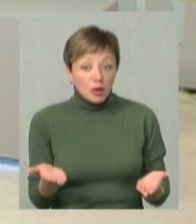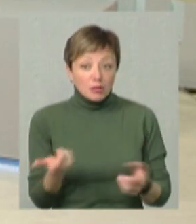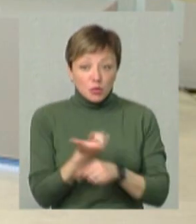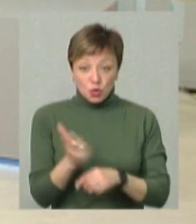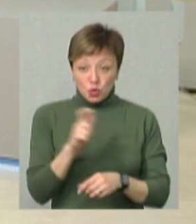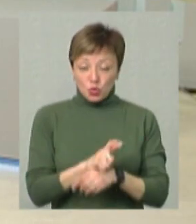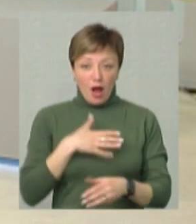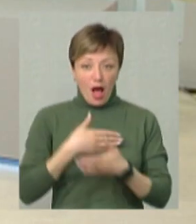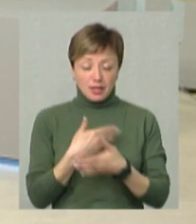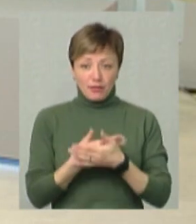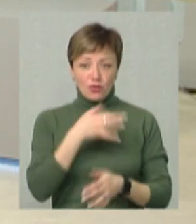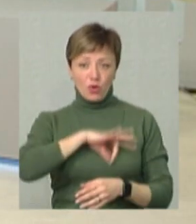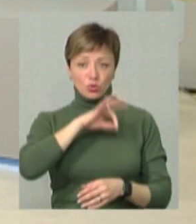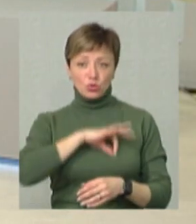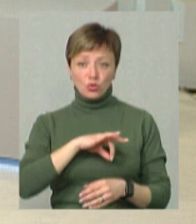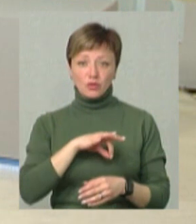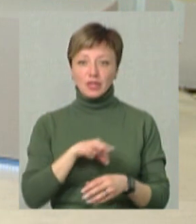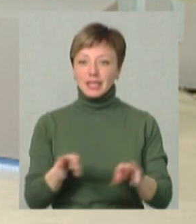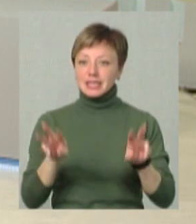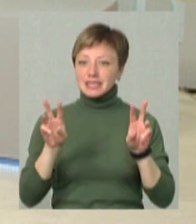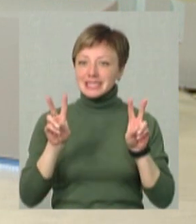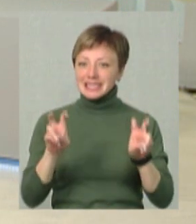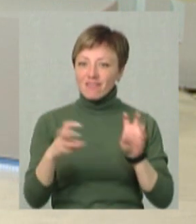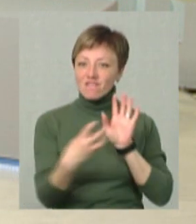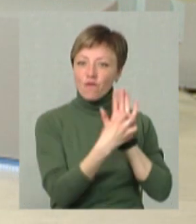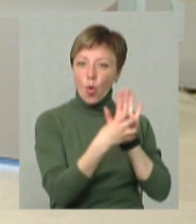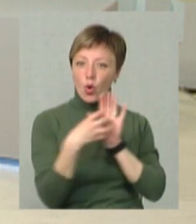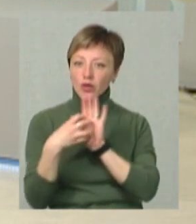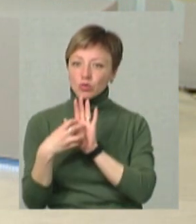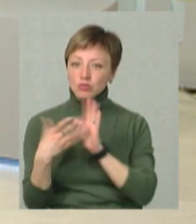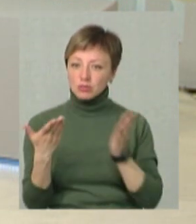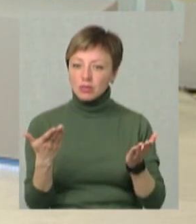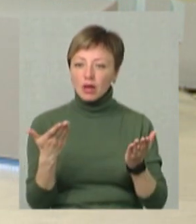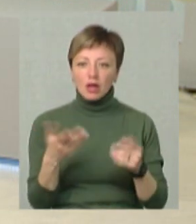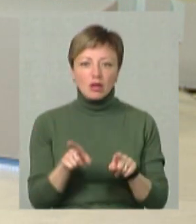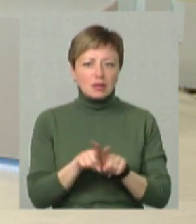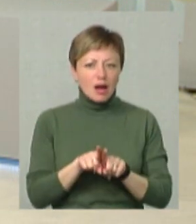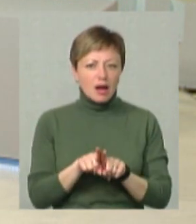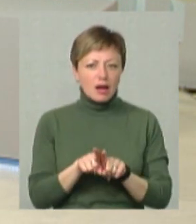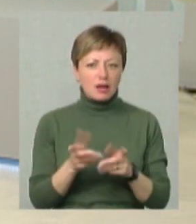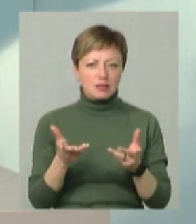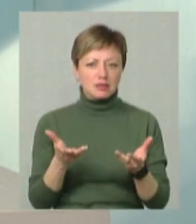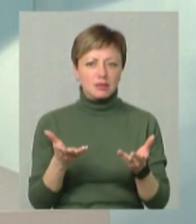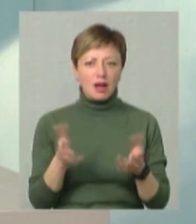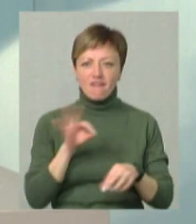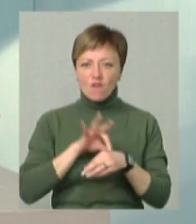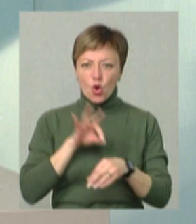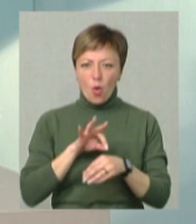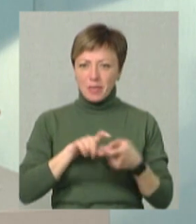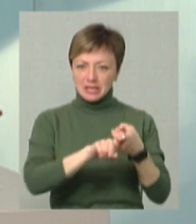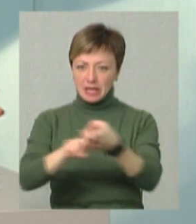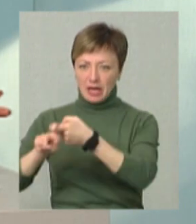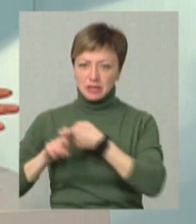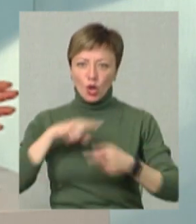дуже активно використовують символіку. І та символіка, вона якась така, знаєте, як хвороба якась заразна